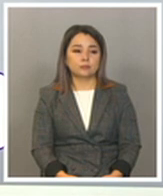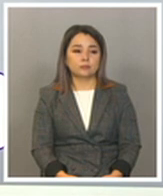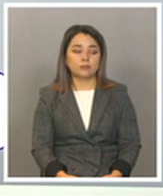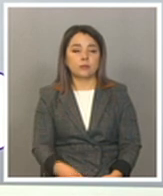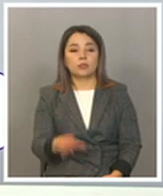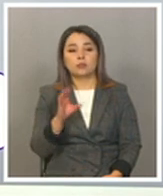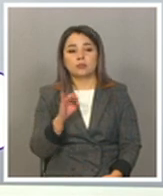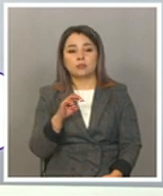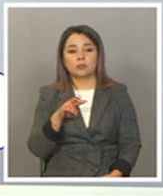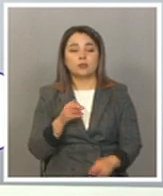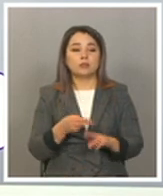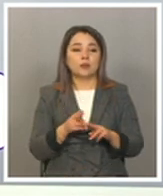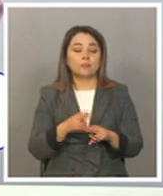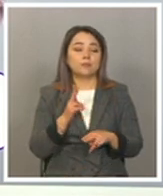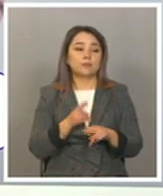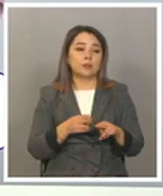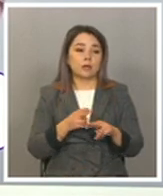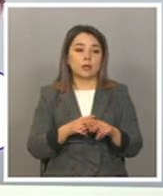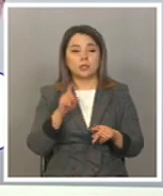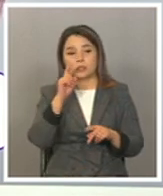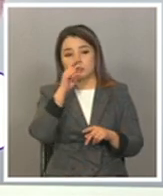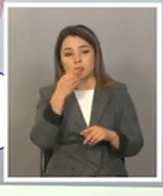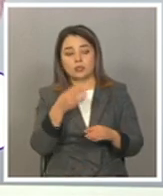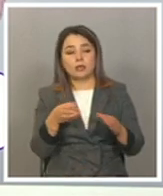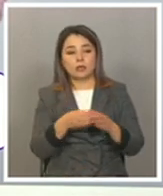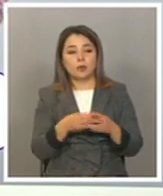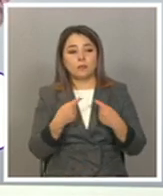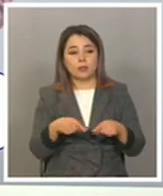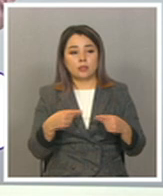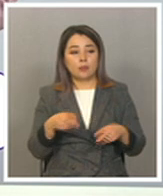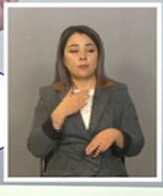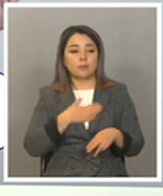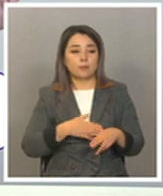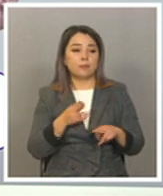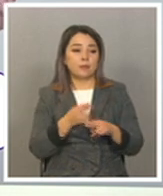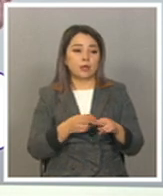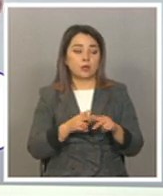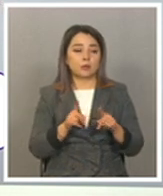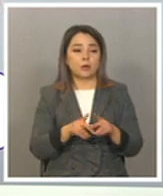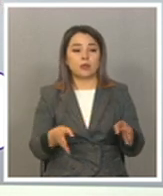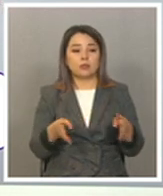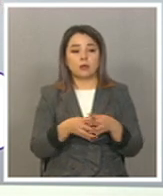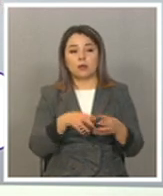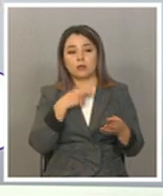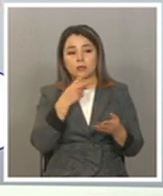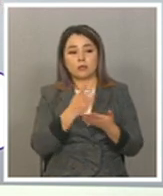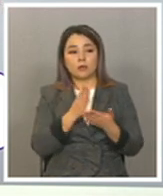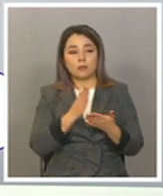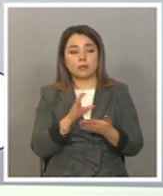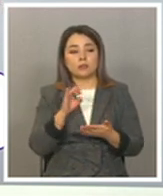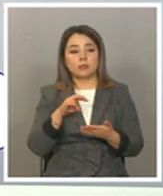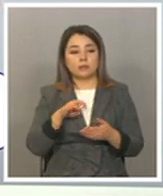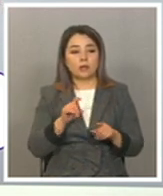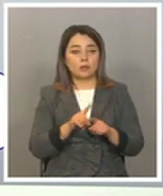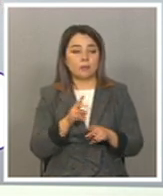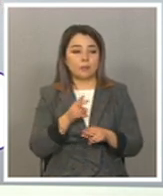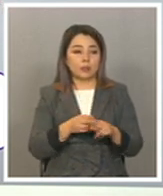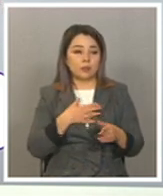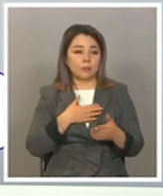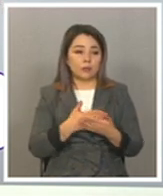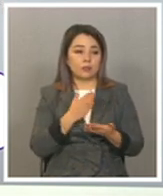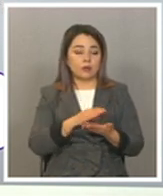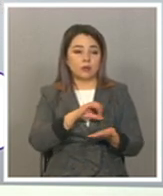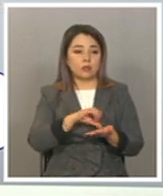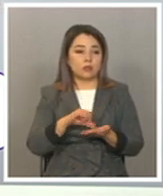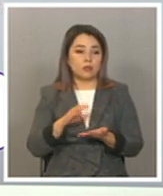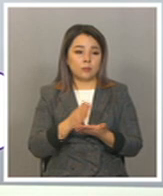Сілтілік металдардың қышқылдармен және басқа да бейметалдармен әрекеттесуін қарап көретін болсақ, сілтілік металдар өте белсенді